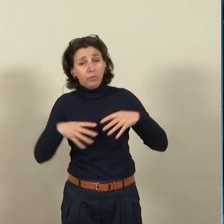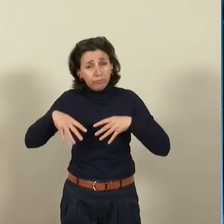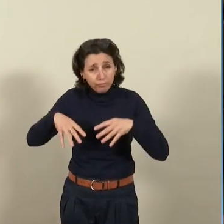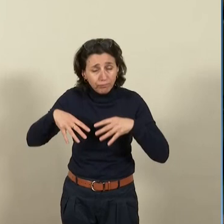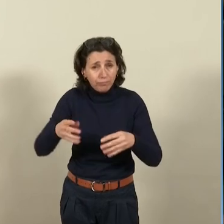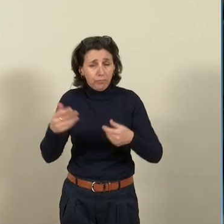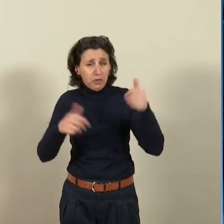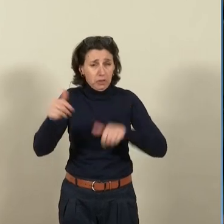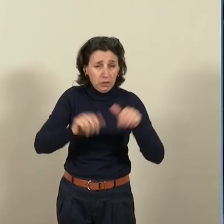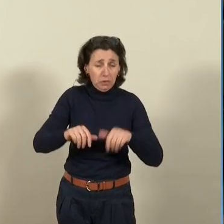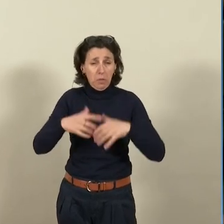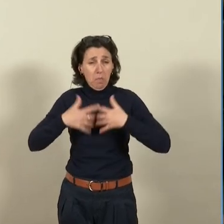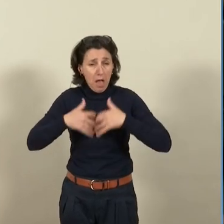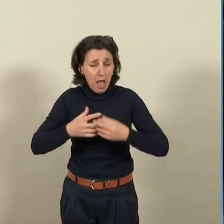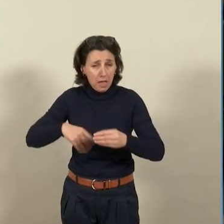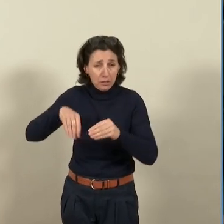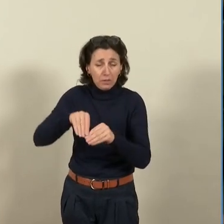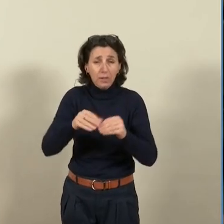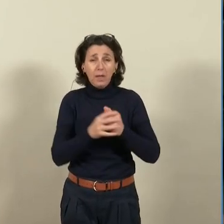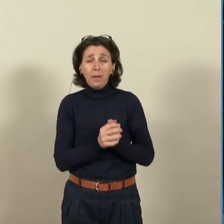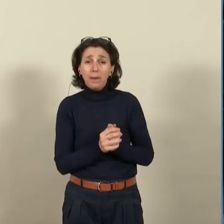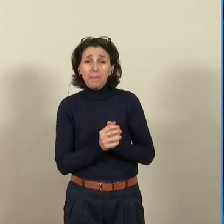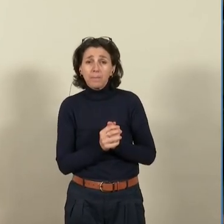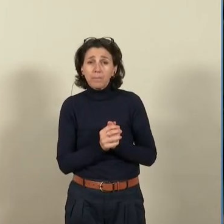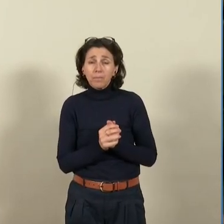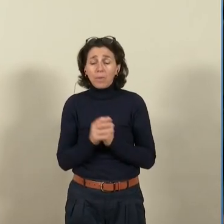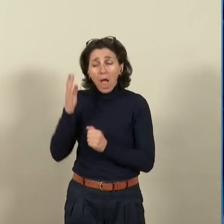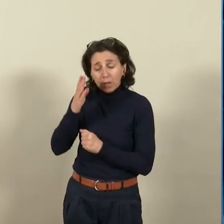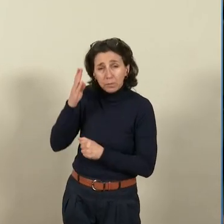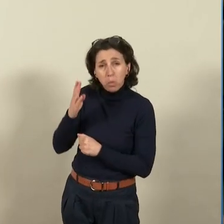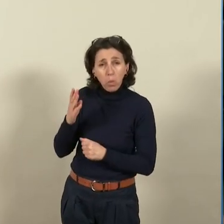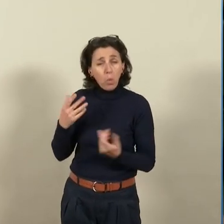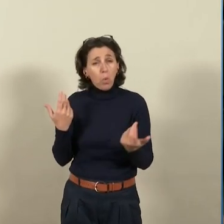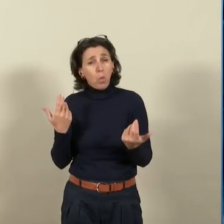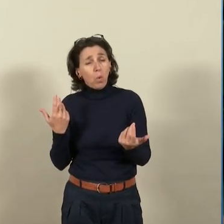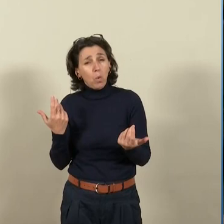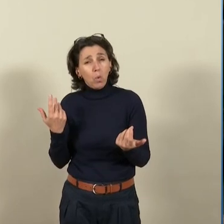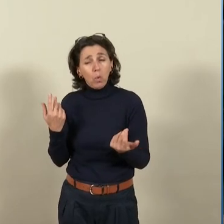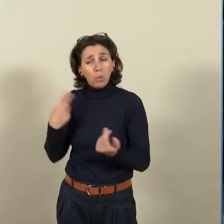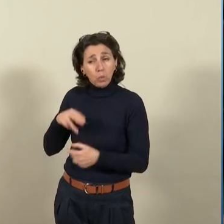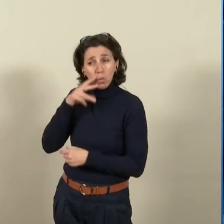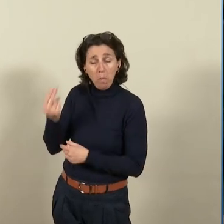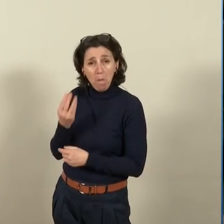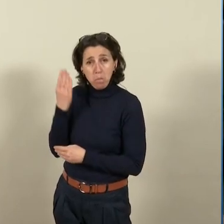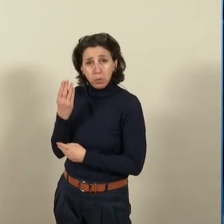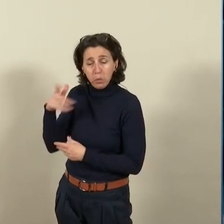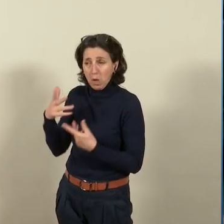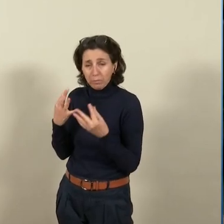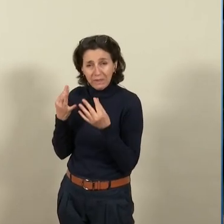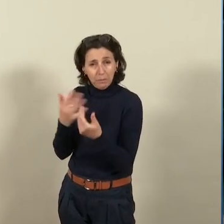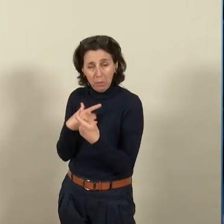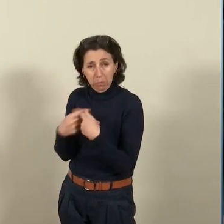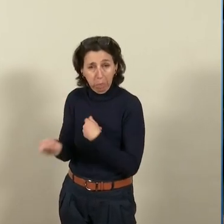mécanisation la négation de la sensibilité et des besoins des animaux non humains l'obsession pour la quantité au détriment de la